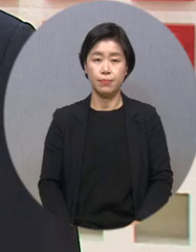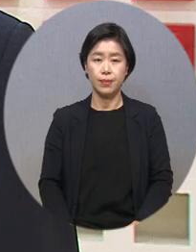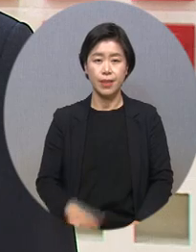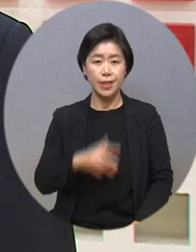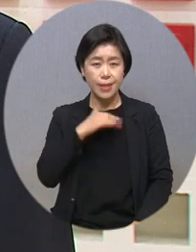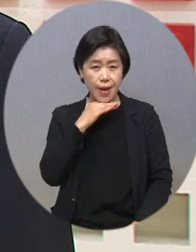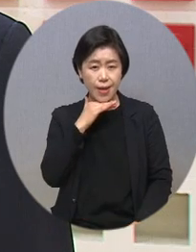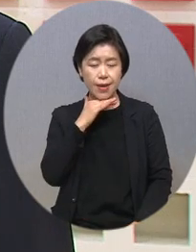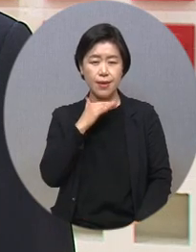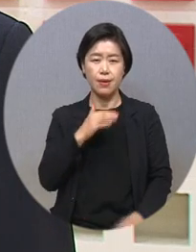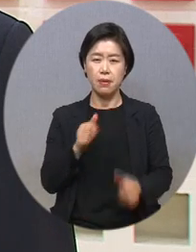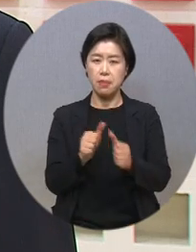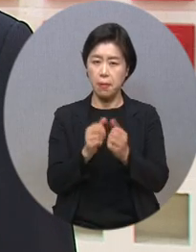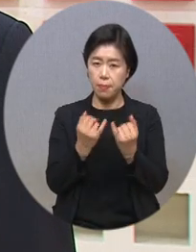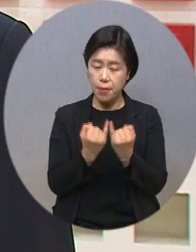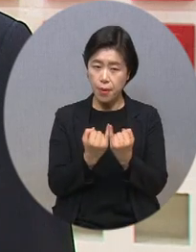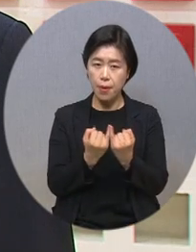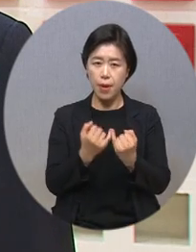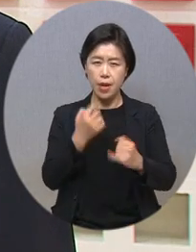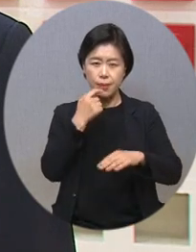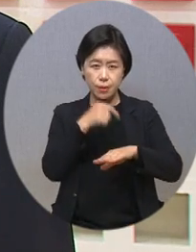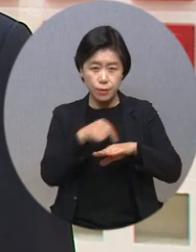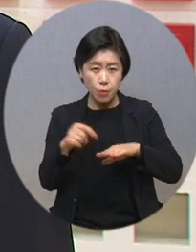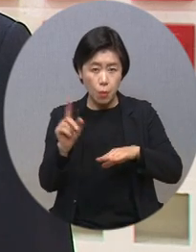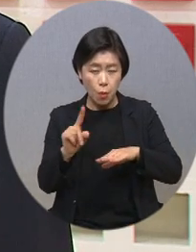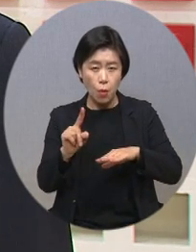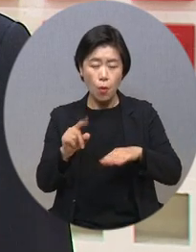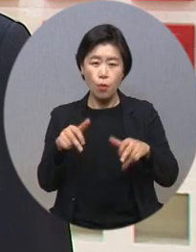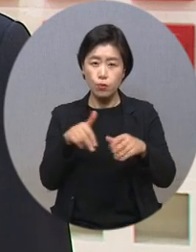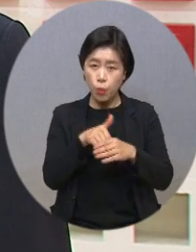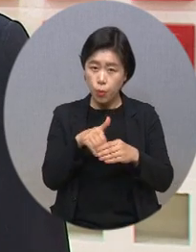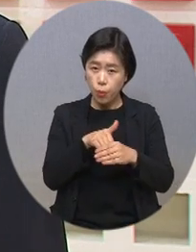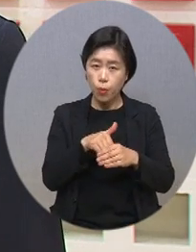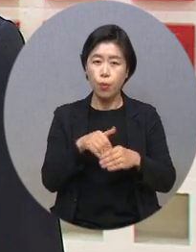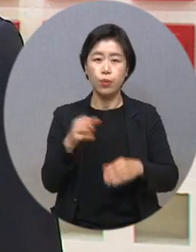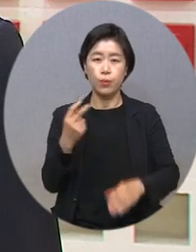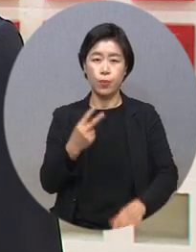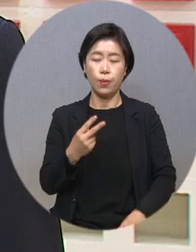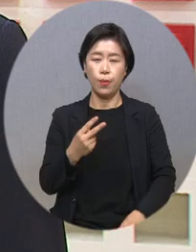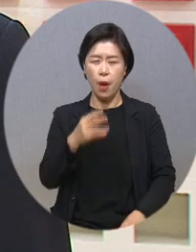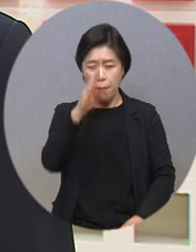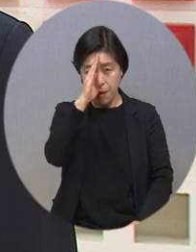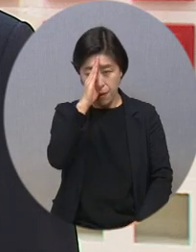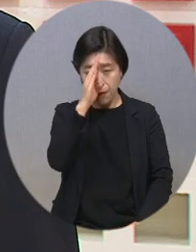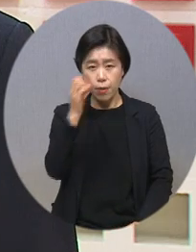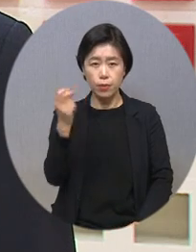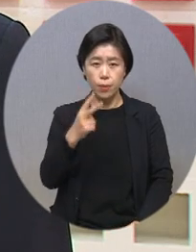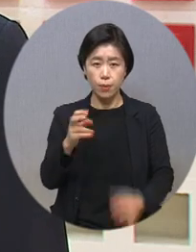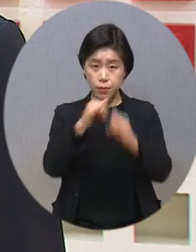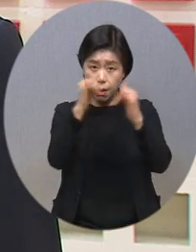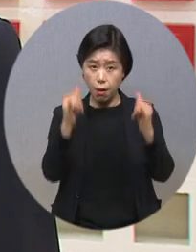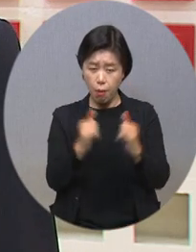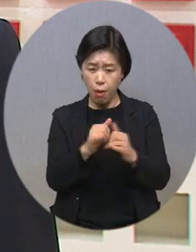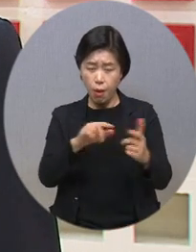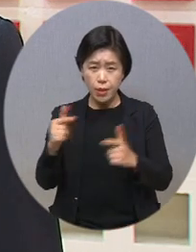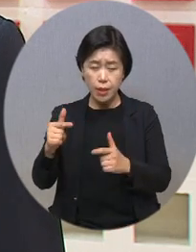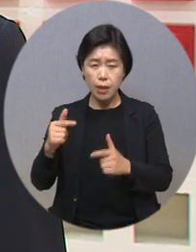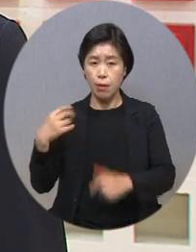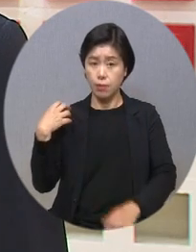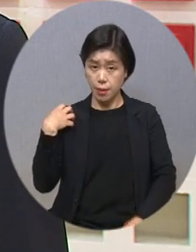연령 성별 민족 종교 7 병이나 또 사회경제적인 지위